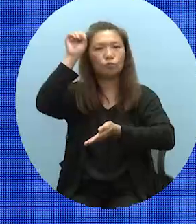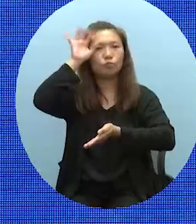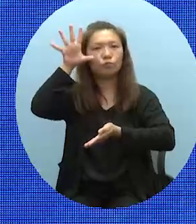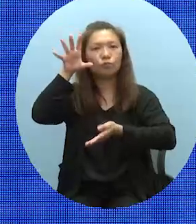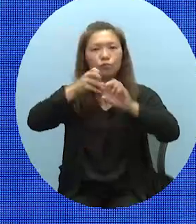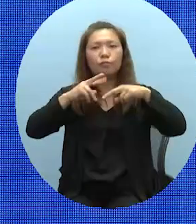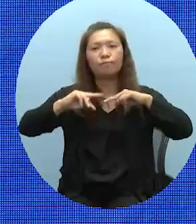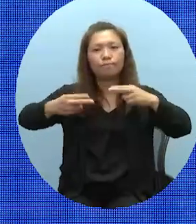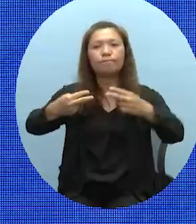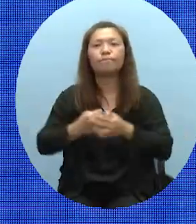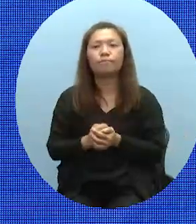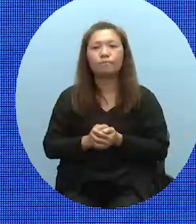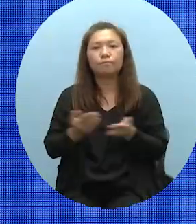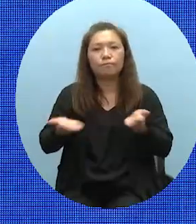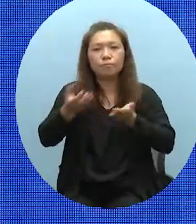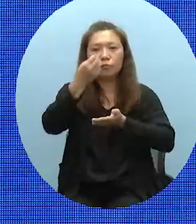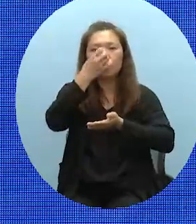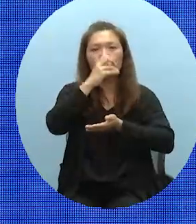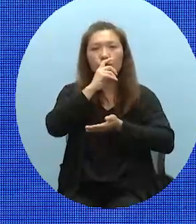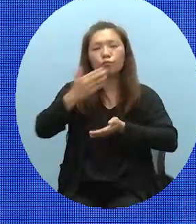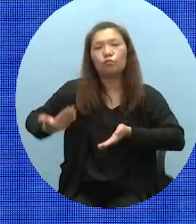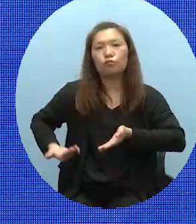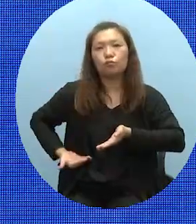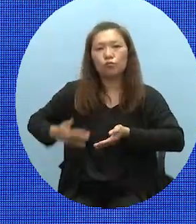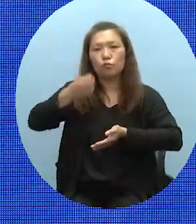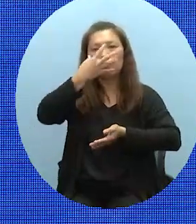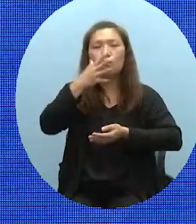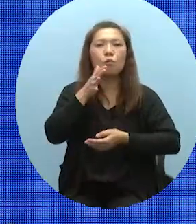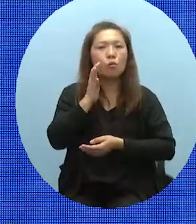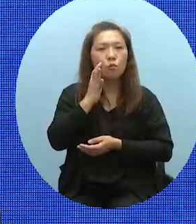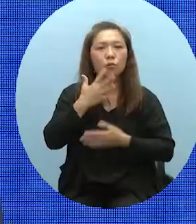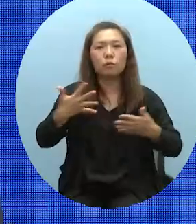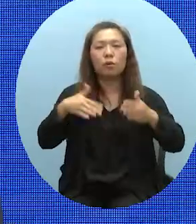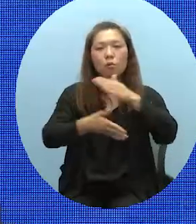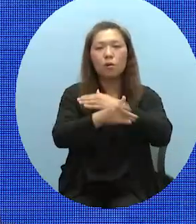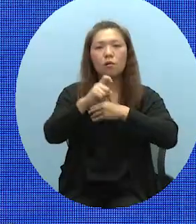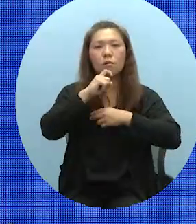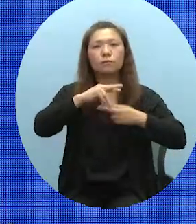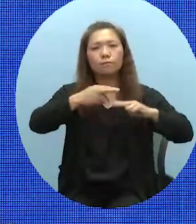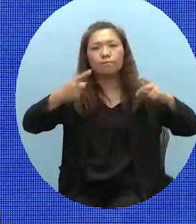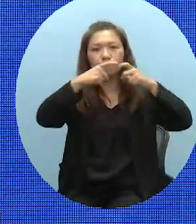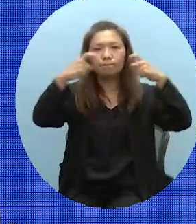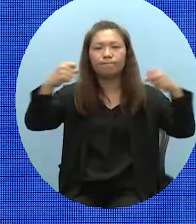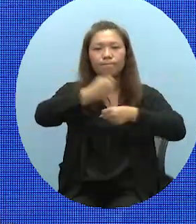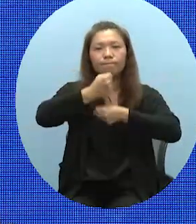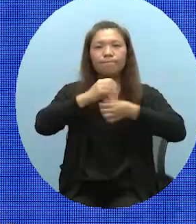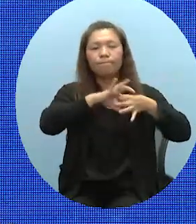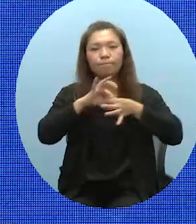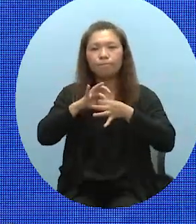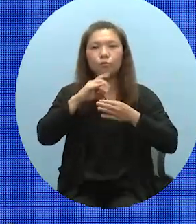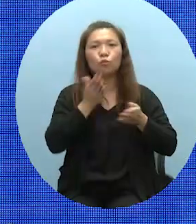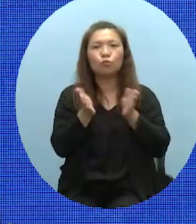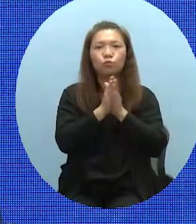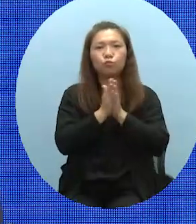科的發展，推進香港和粵港澳大灣區城市產業鏈的結合和優勢互